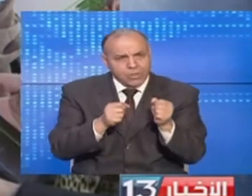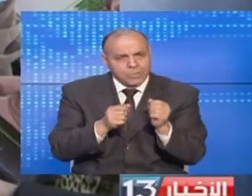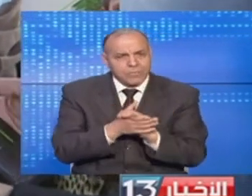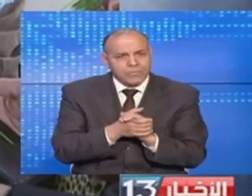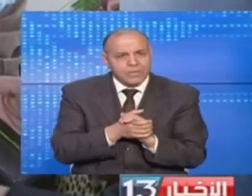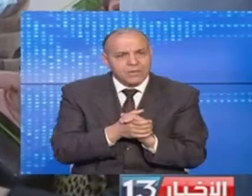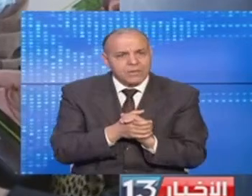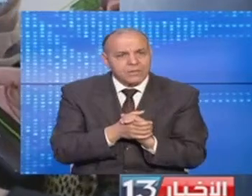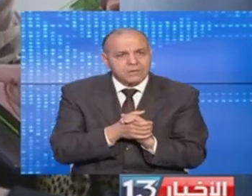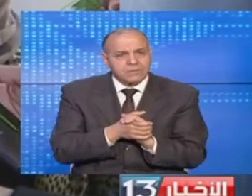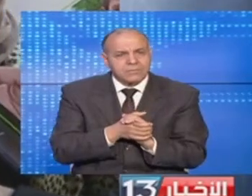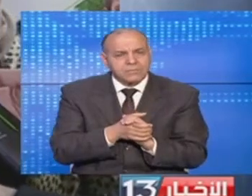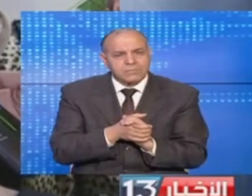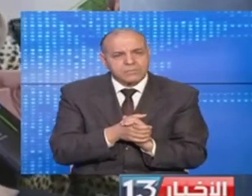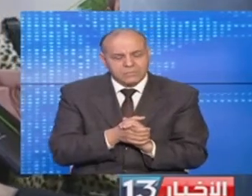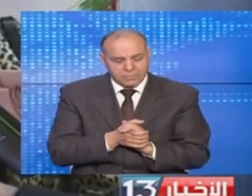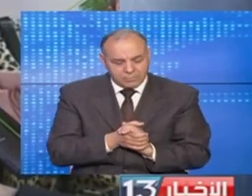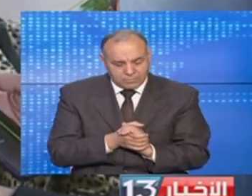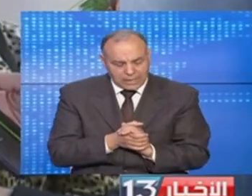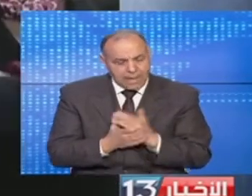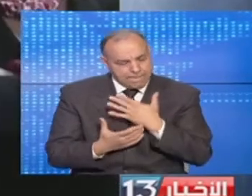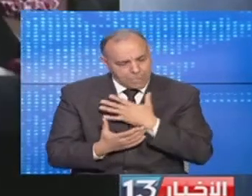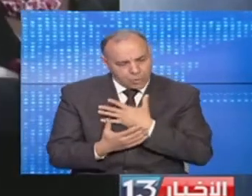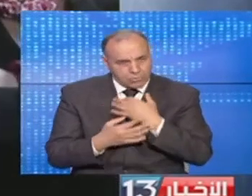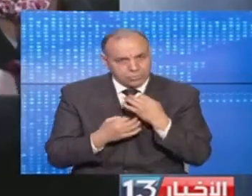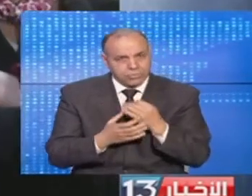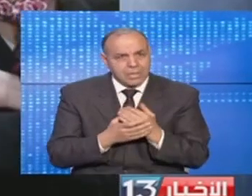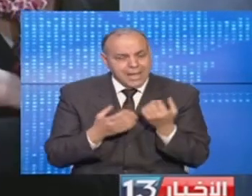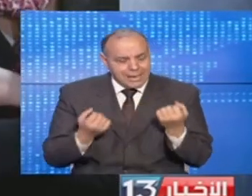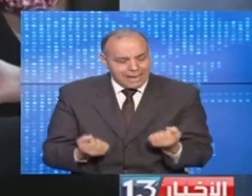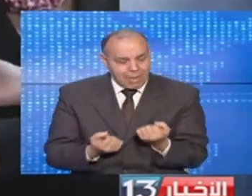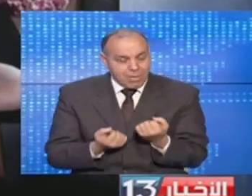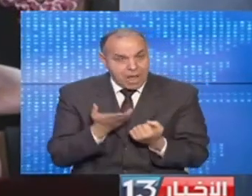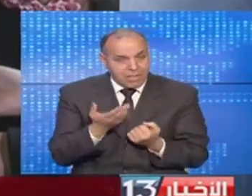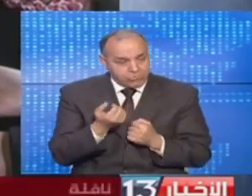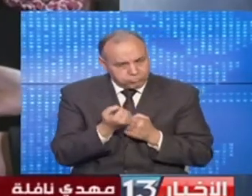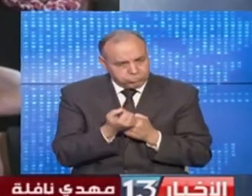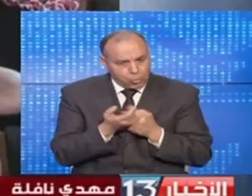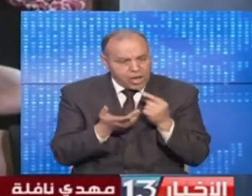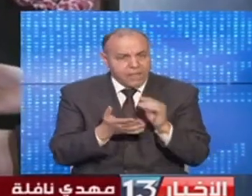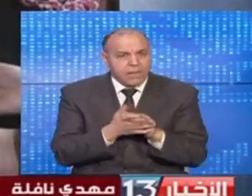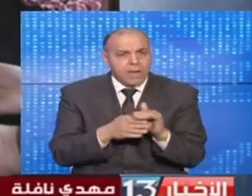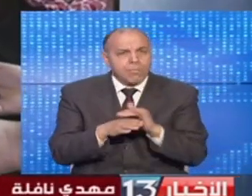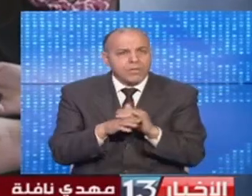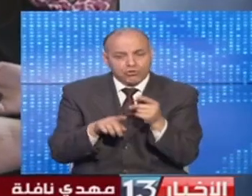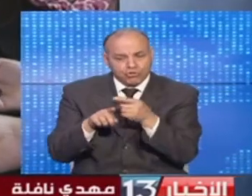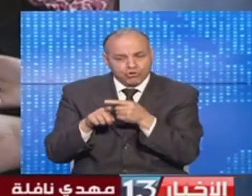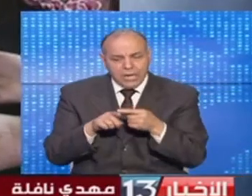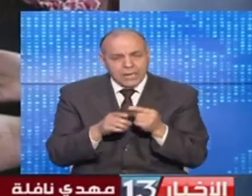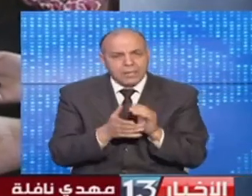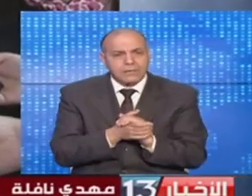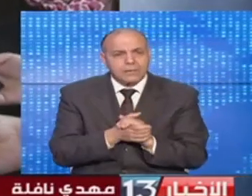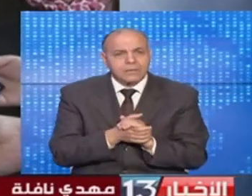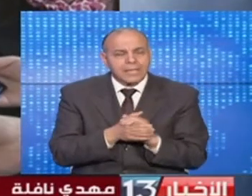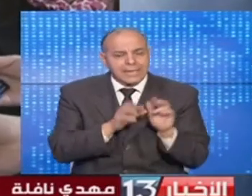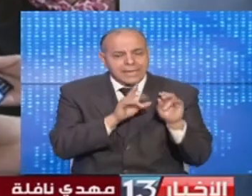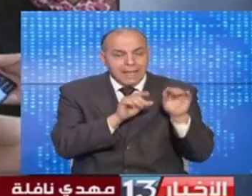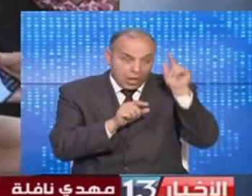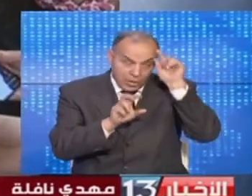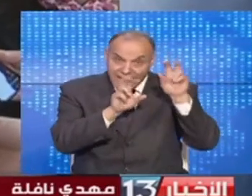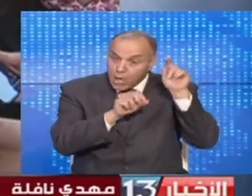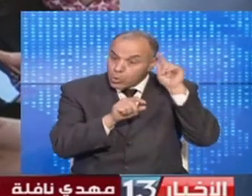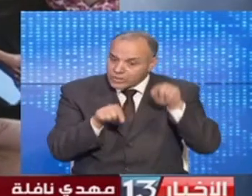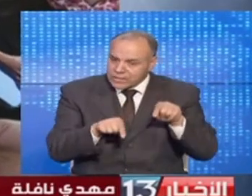كونوا اه مسؤولين والحمله هذه هي في اطار الشراكه مع اه الاذاعه الوطنيه